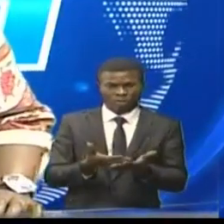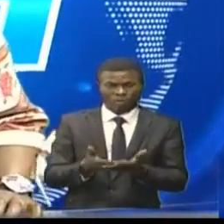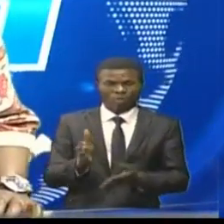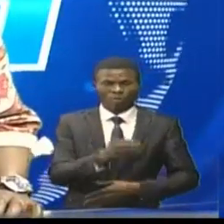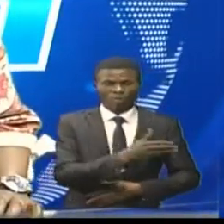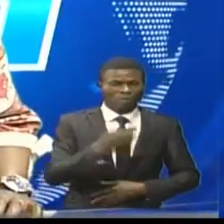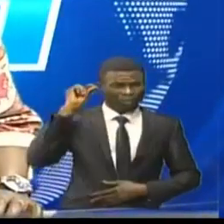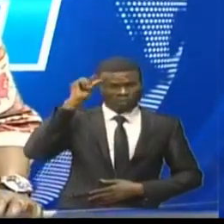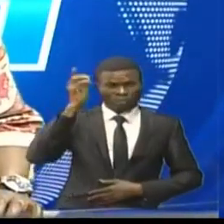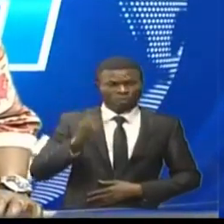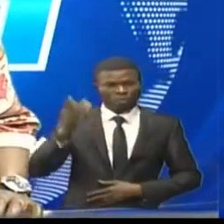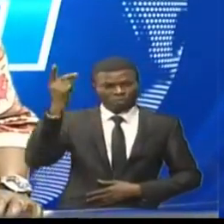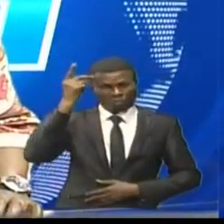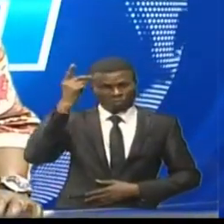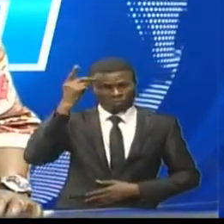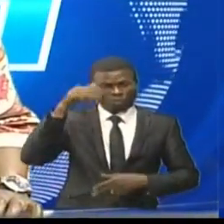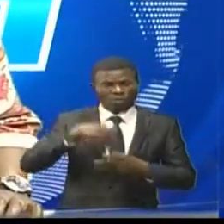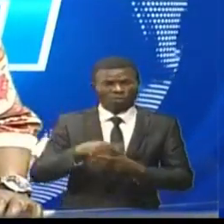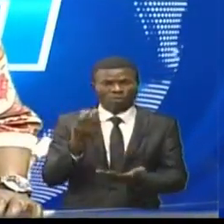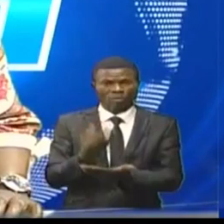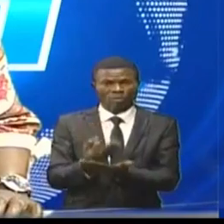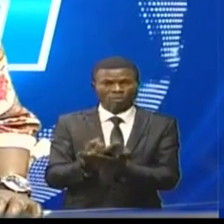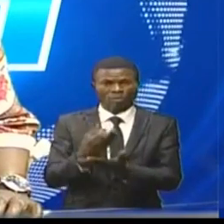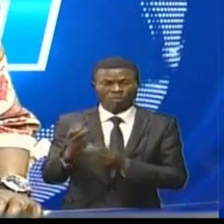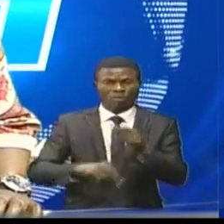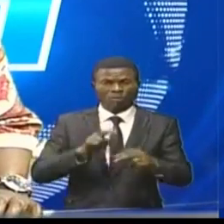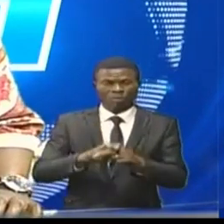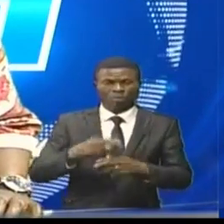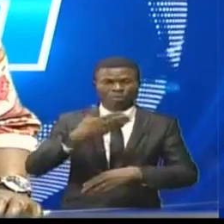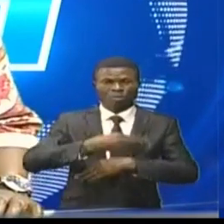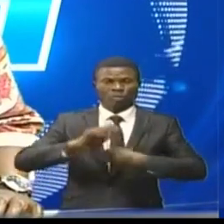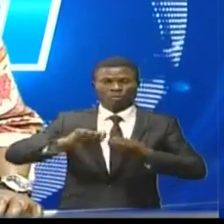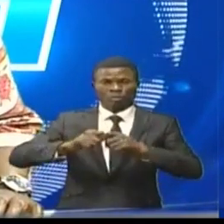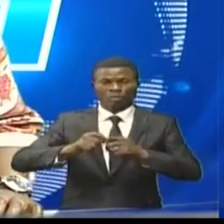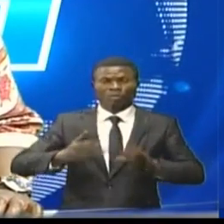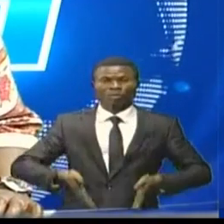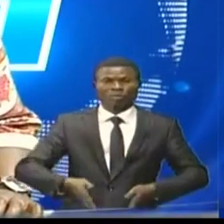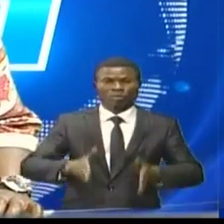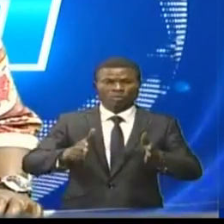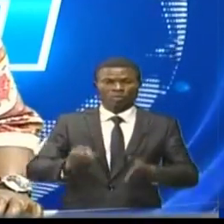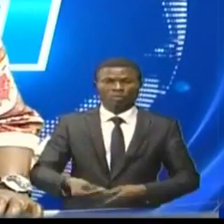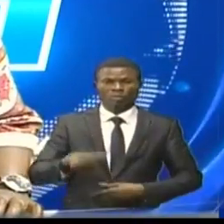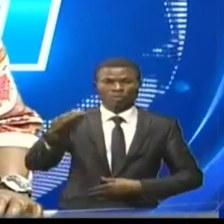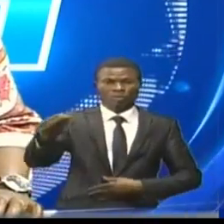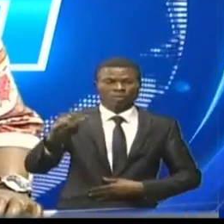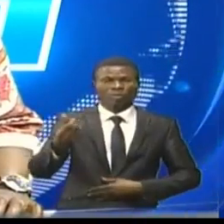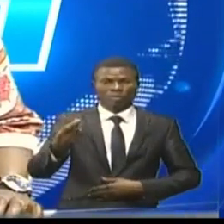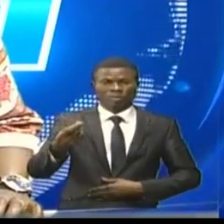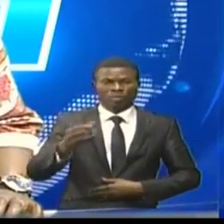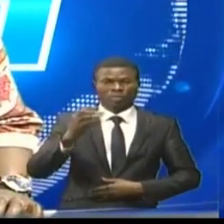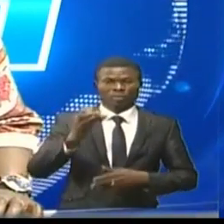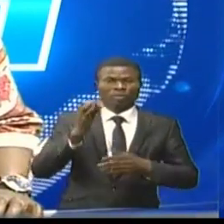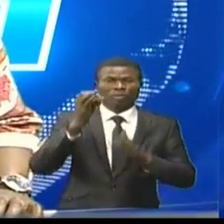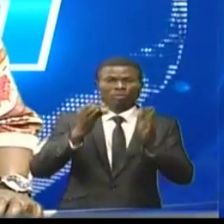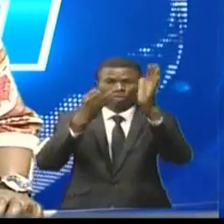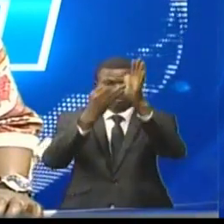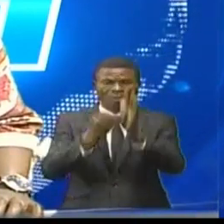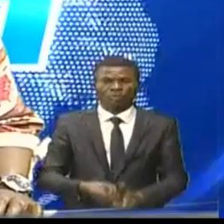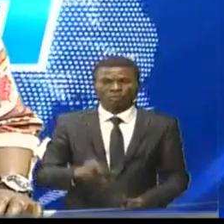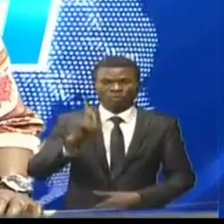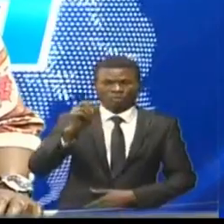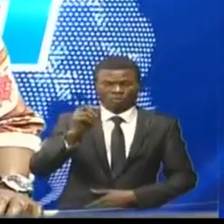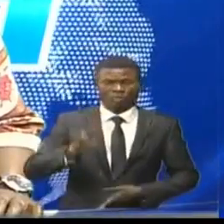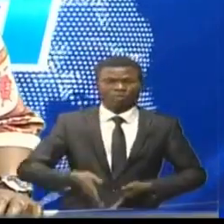le gouvernement central, à travers le Fonds national d'entretien routier, FONER, finance l'entretien de plus de 720 km de routes et